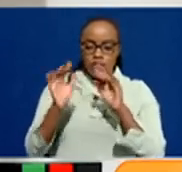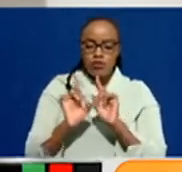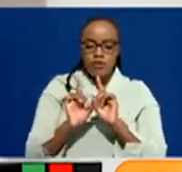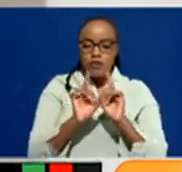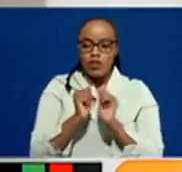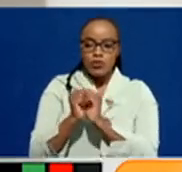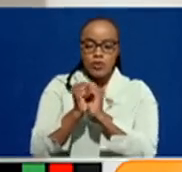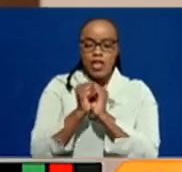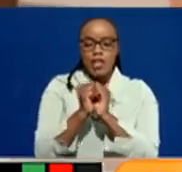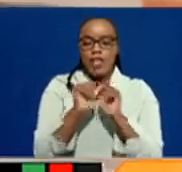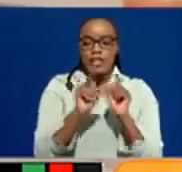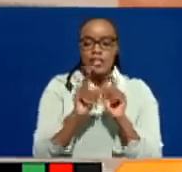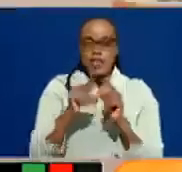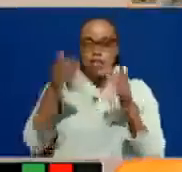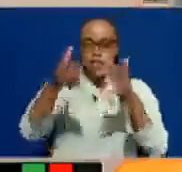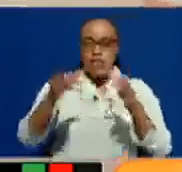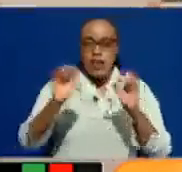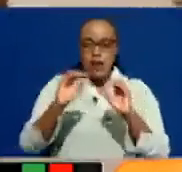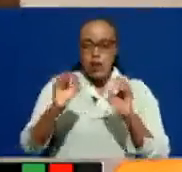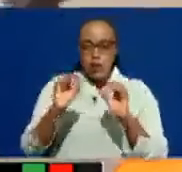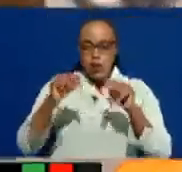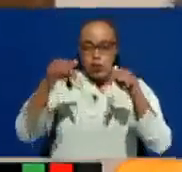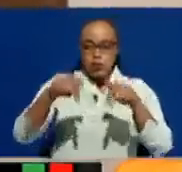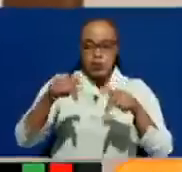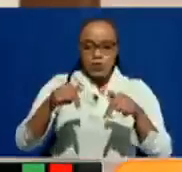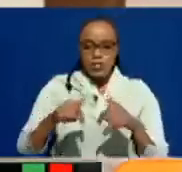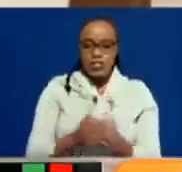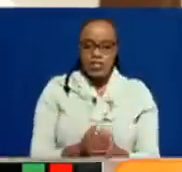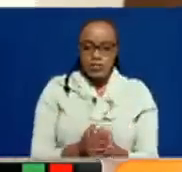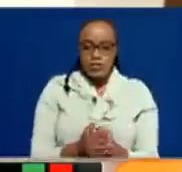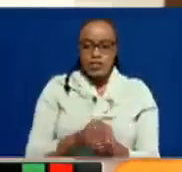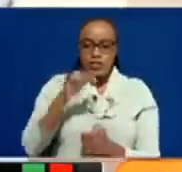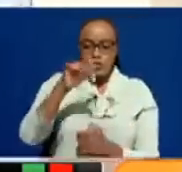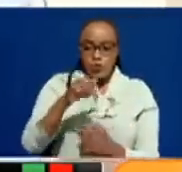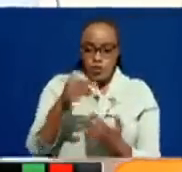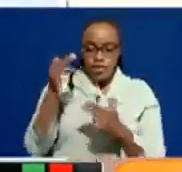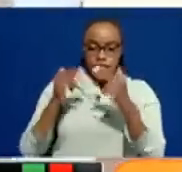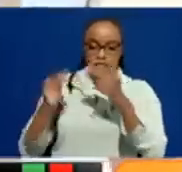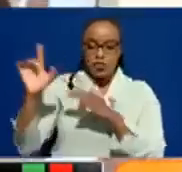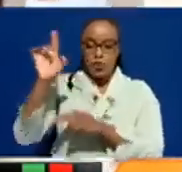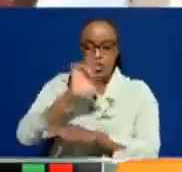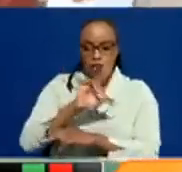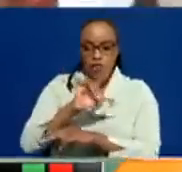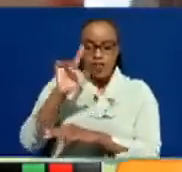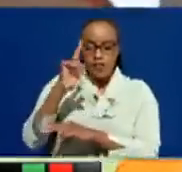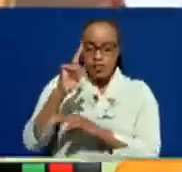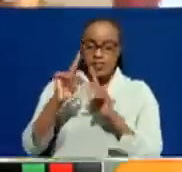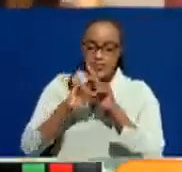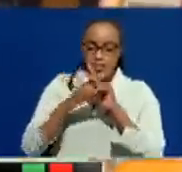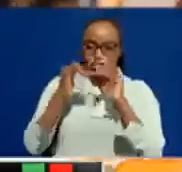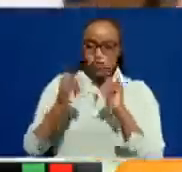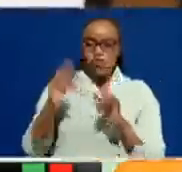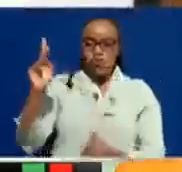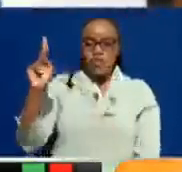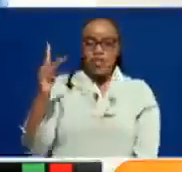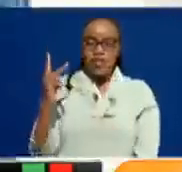sako kwa bako wakikosekana kuonekana siku ya leo. Siku ya kihistoria, siku ya mwanzo mpya wa uongozi wa taifa